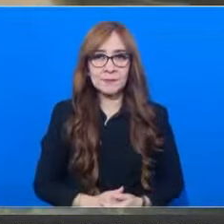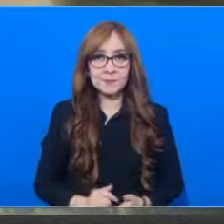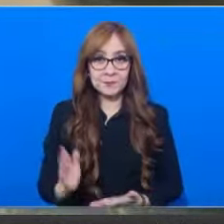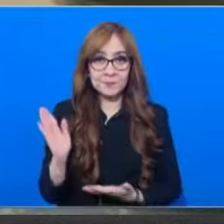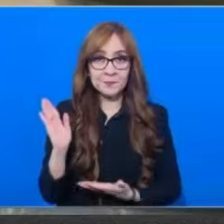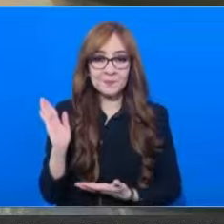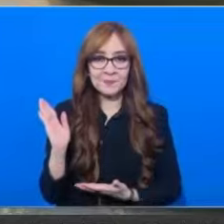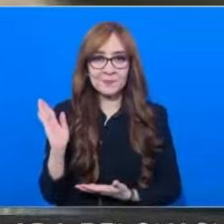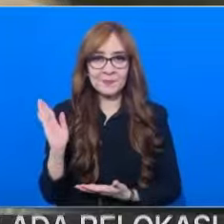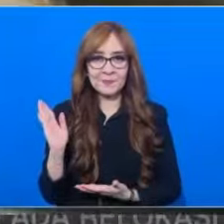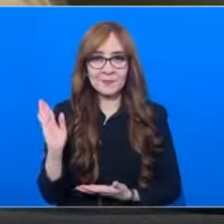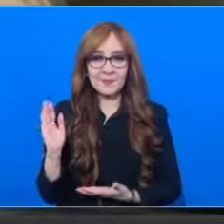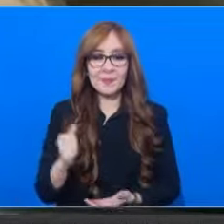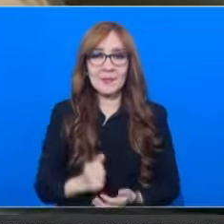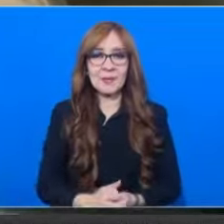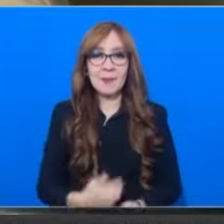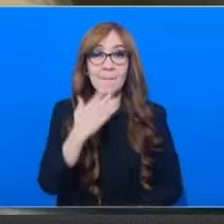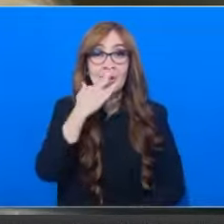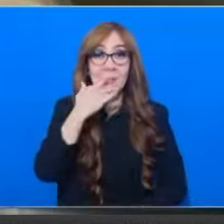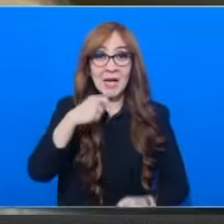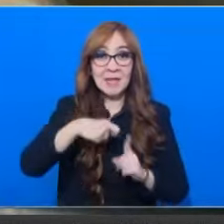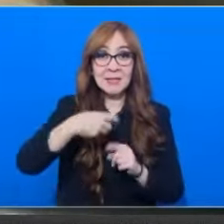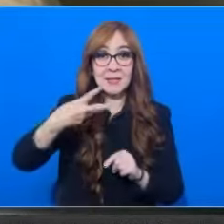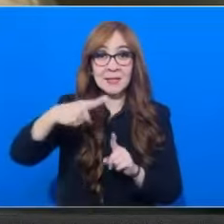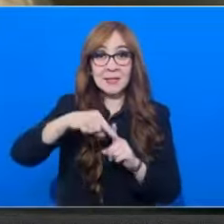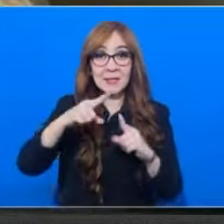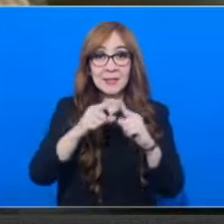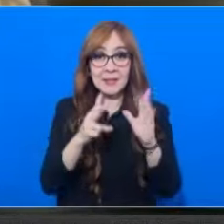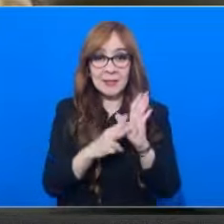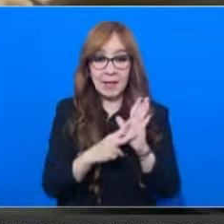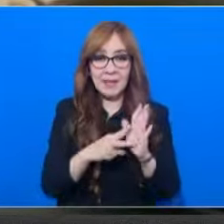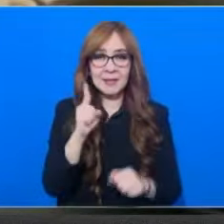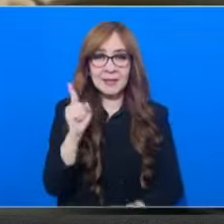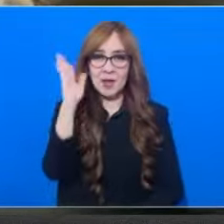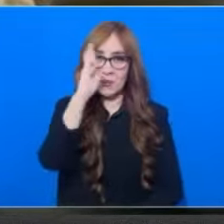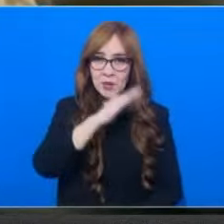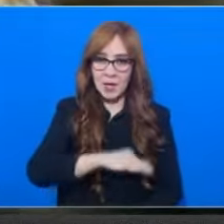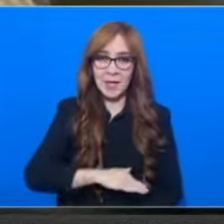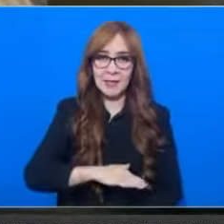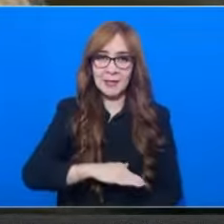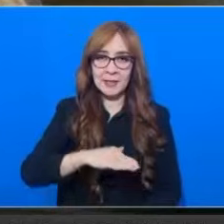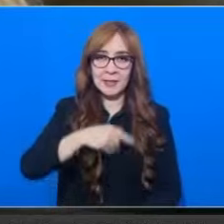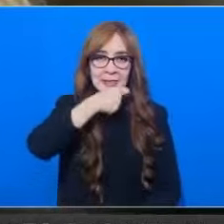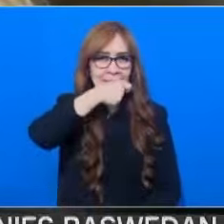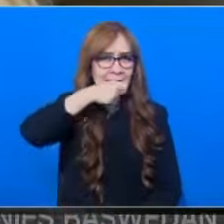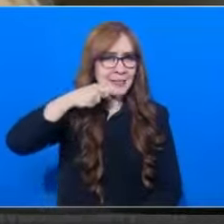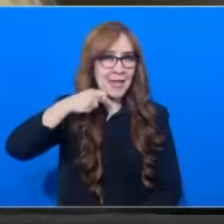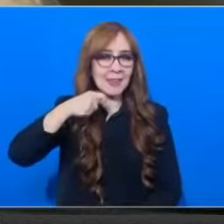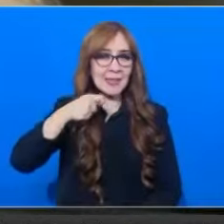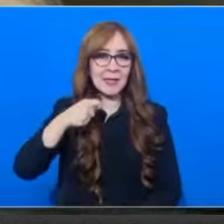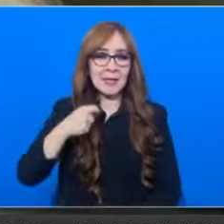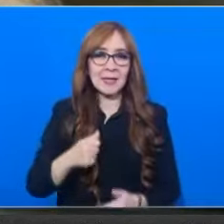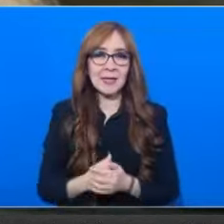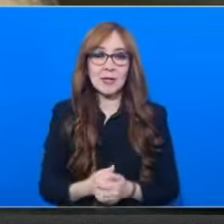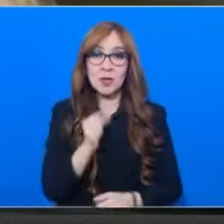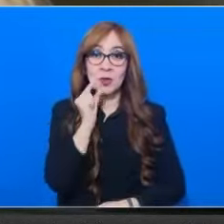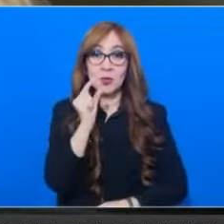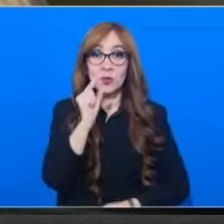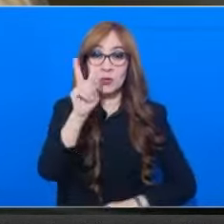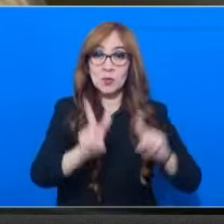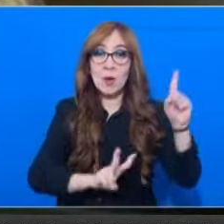Nah, ini beras ketan yang akan kita siapkan. Jadi dalam satu hari, sate marangi Manunung ini bisa membuat lebih dari 12